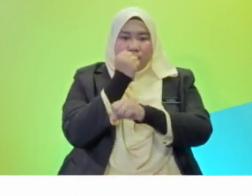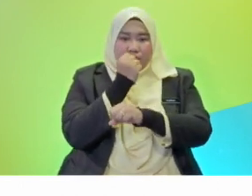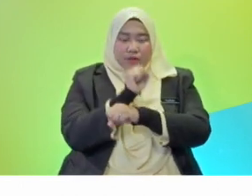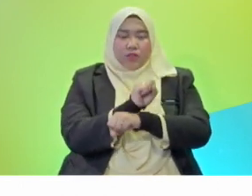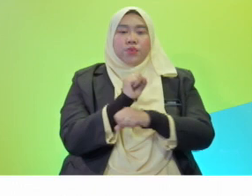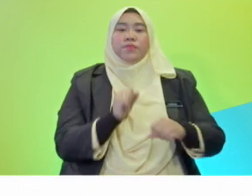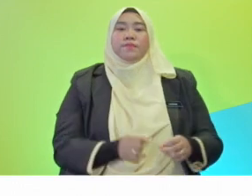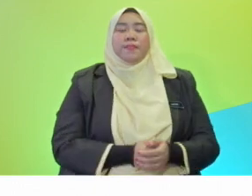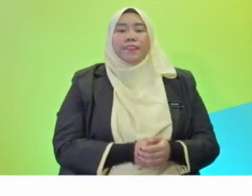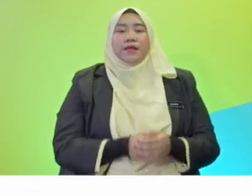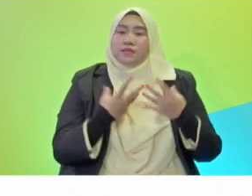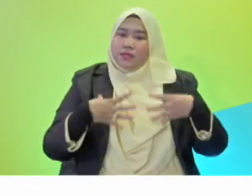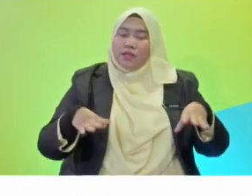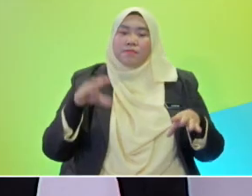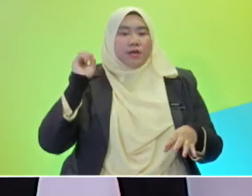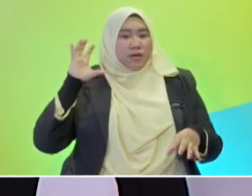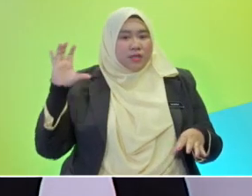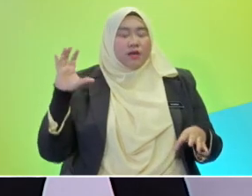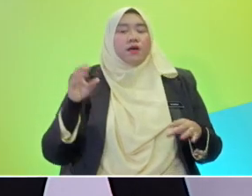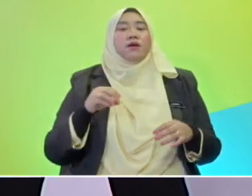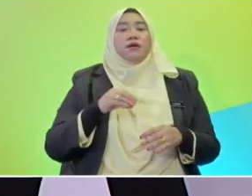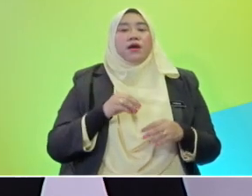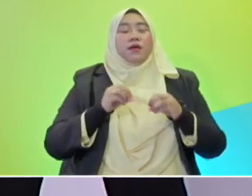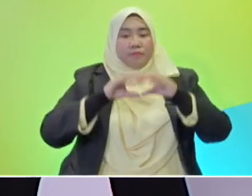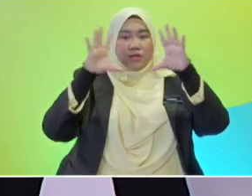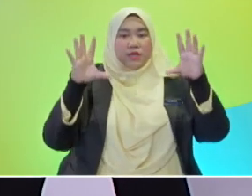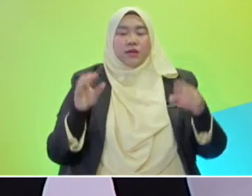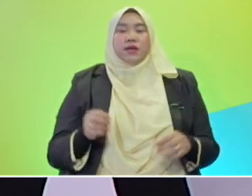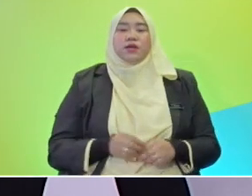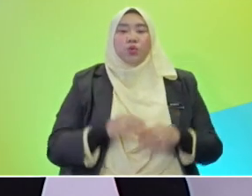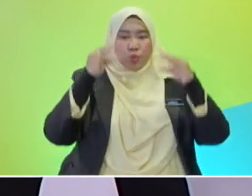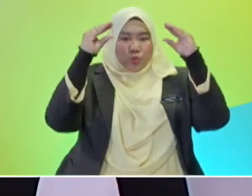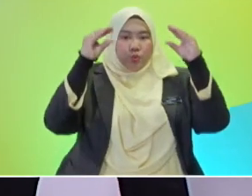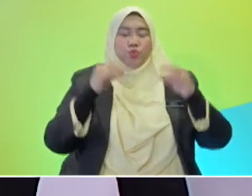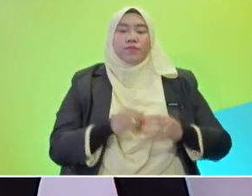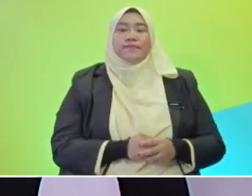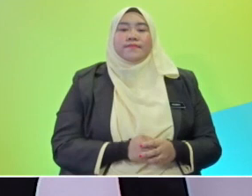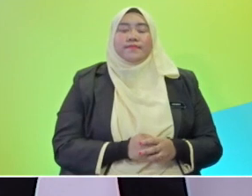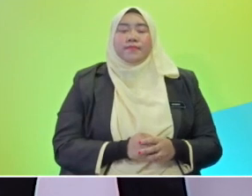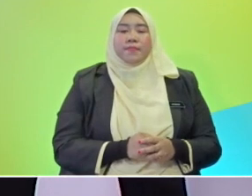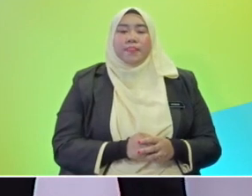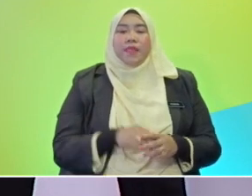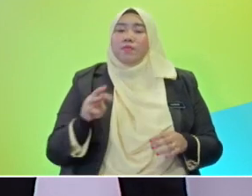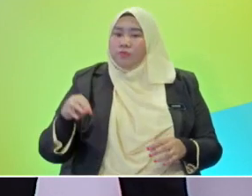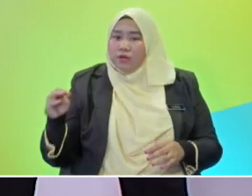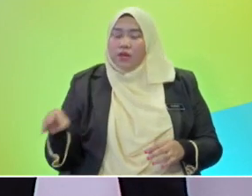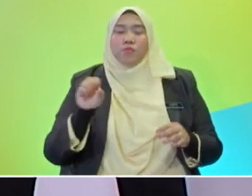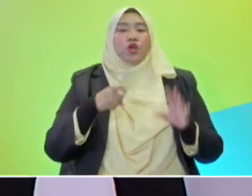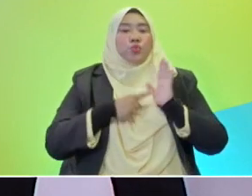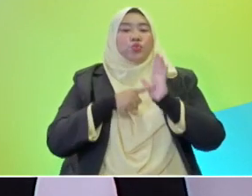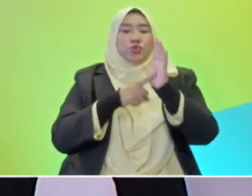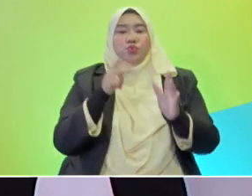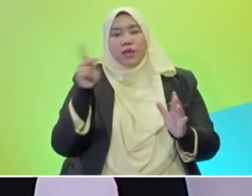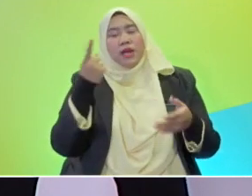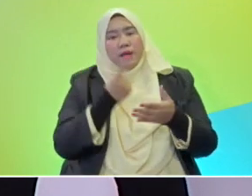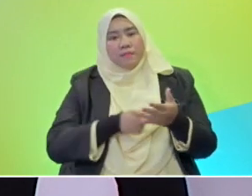mendengar penerangan daripada Cikgu dan juga merujuk buku teks Oke dan kemudian boleh menunjukkan apa